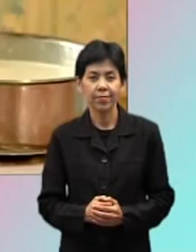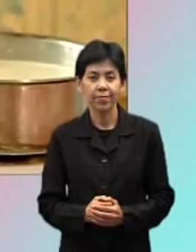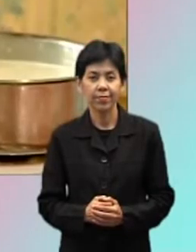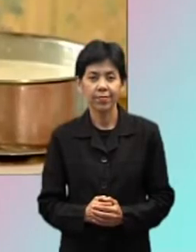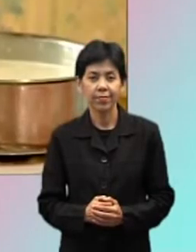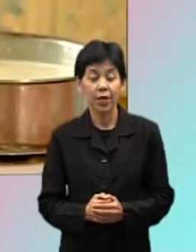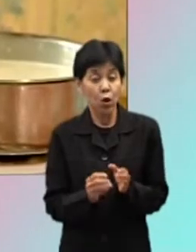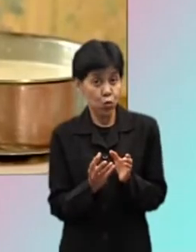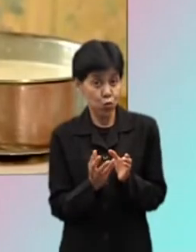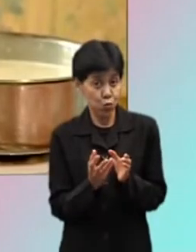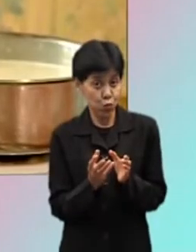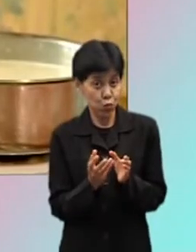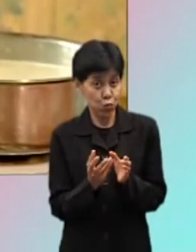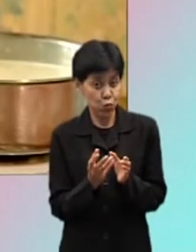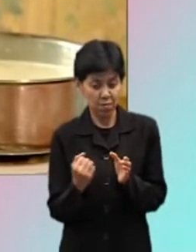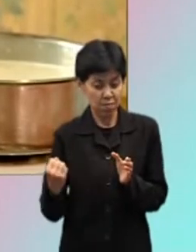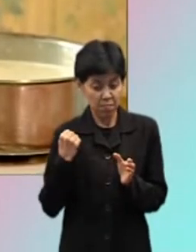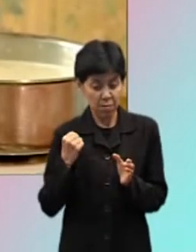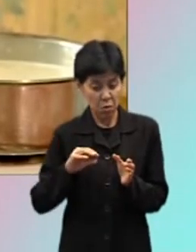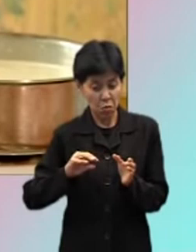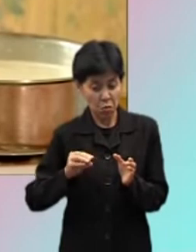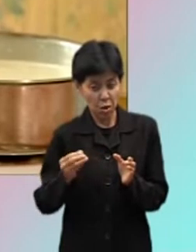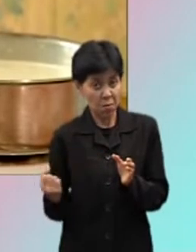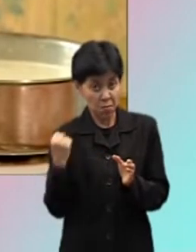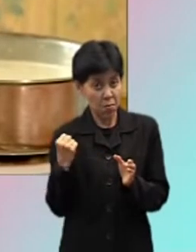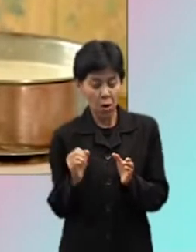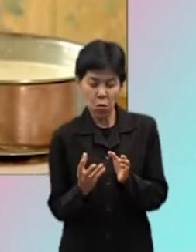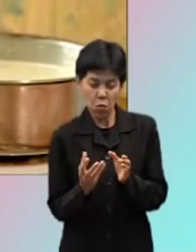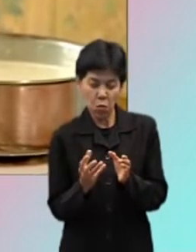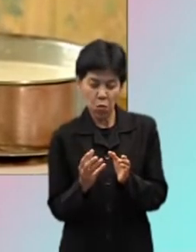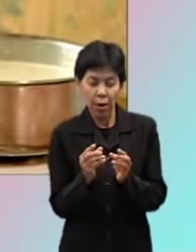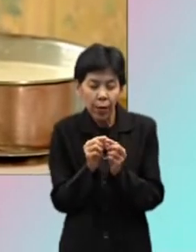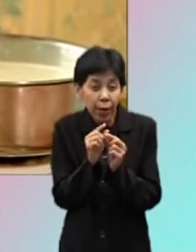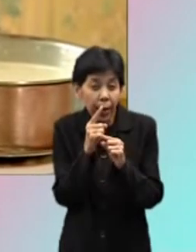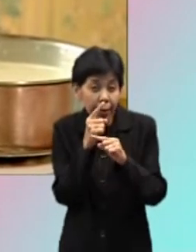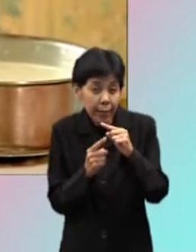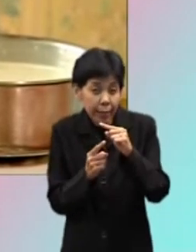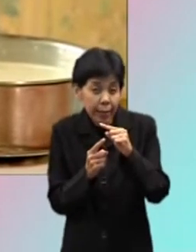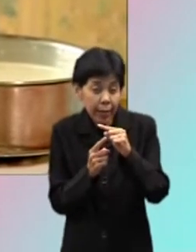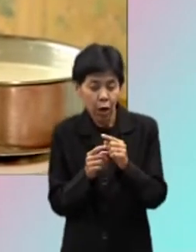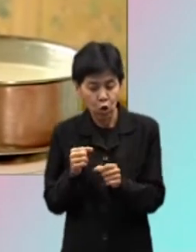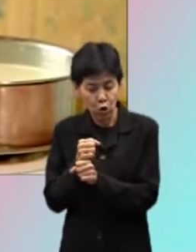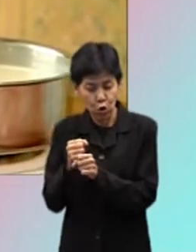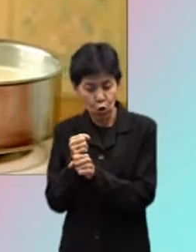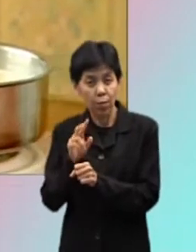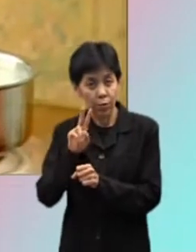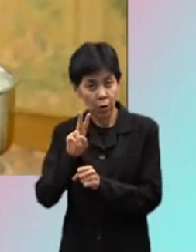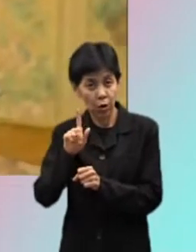ในขณะที่ปั่นนี้เราใช้สปีดแรงสุดนะคะดอกสโนครึ่งกิโลต่อนม2ลิตร